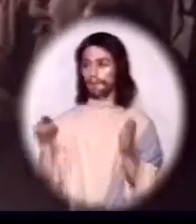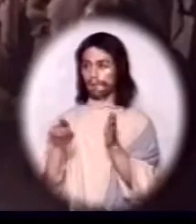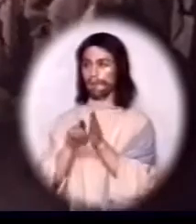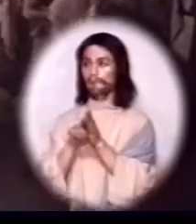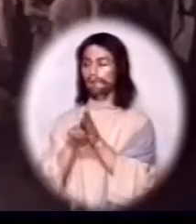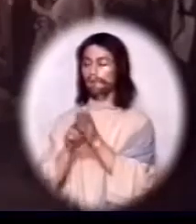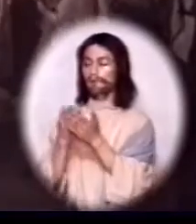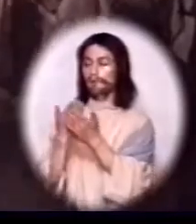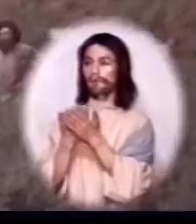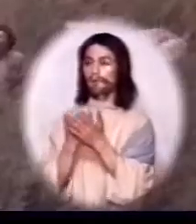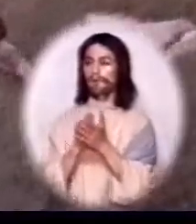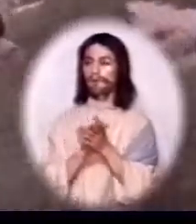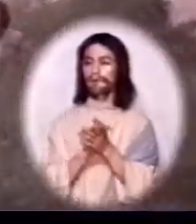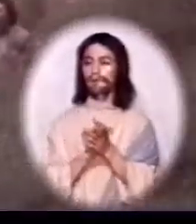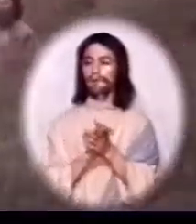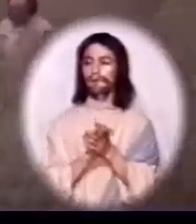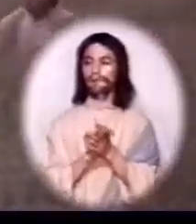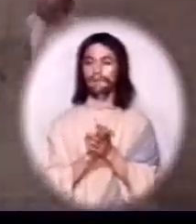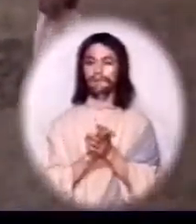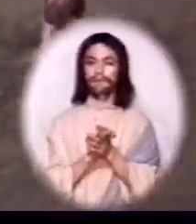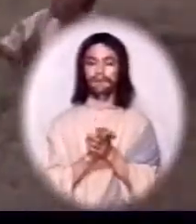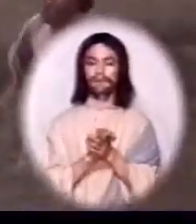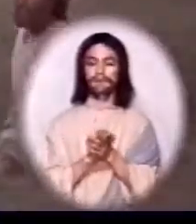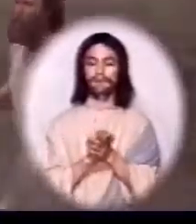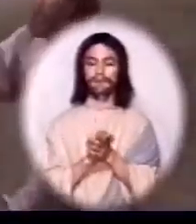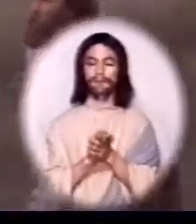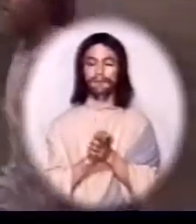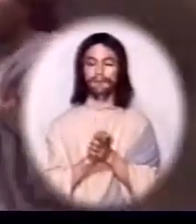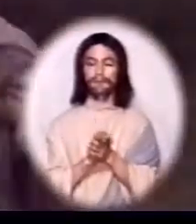베드로님, 우리 말을 믿어주세요.